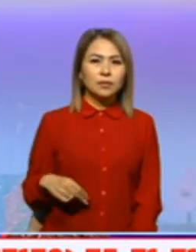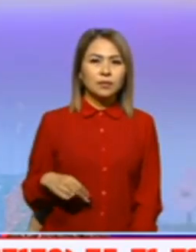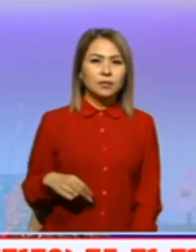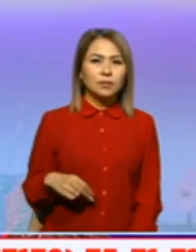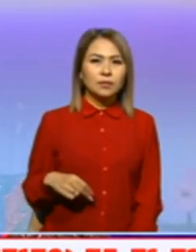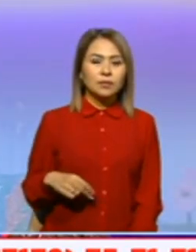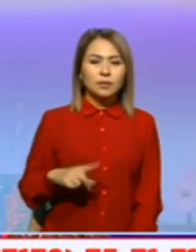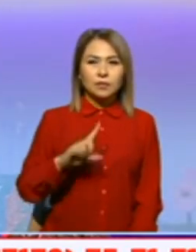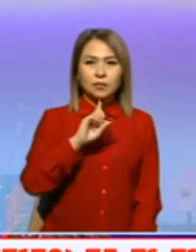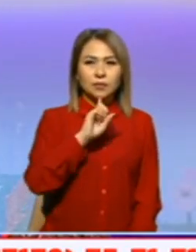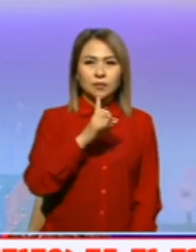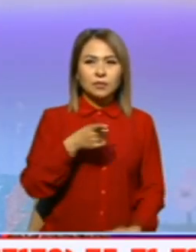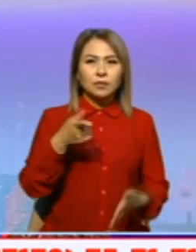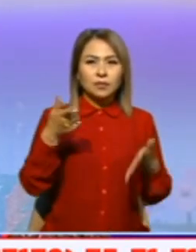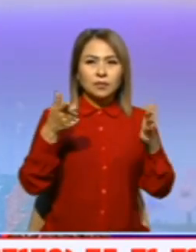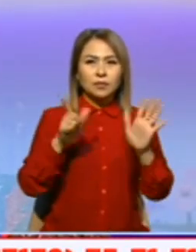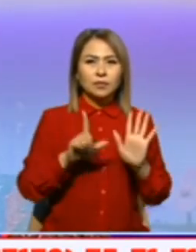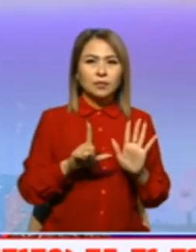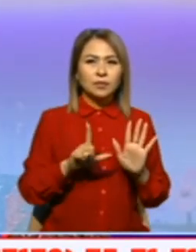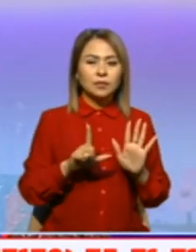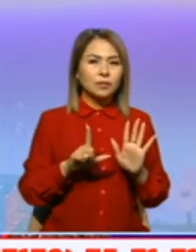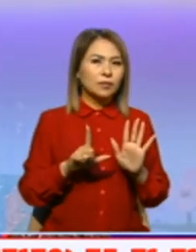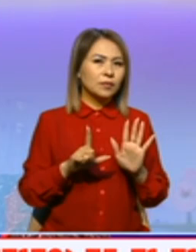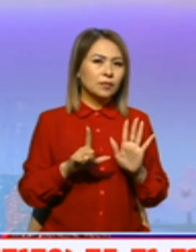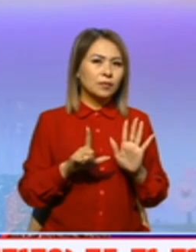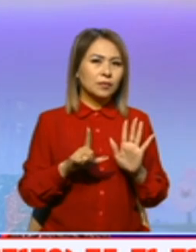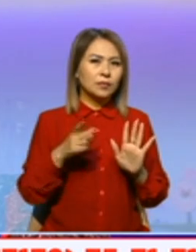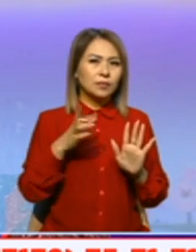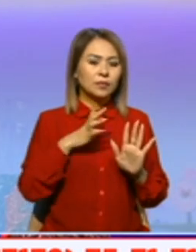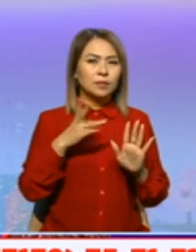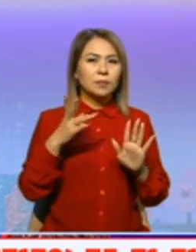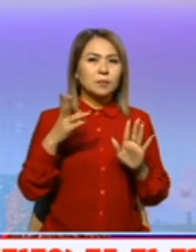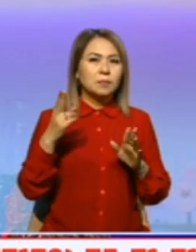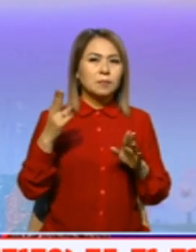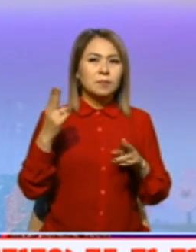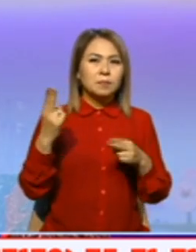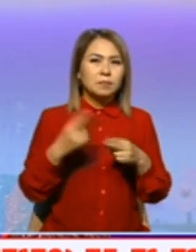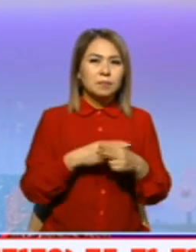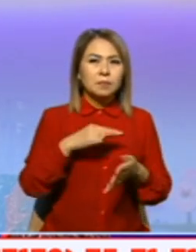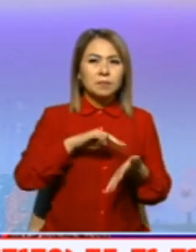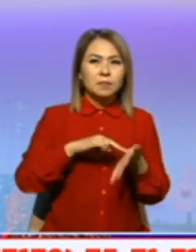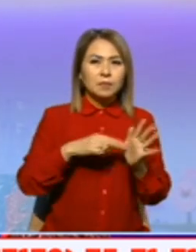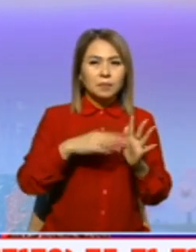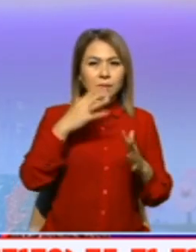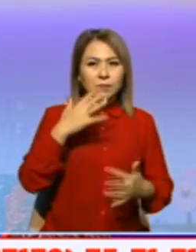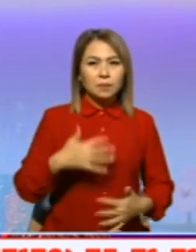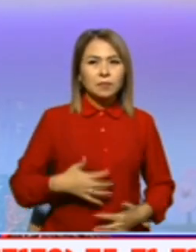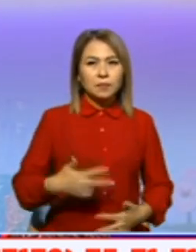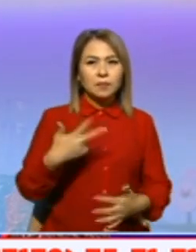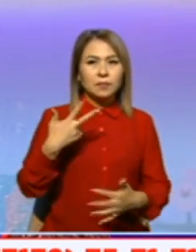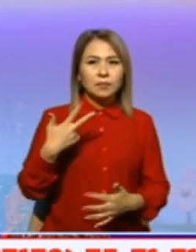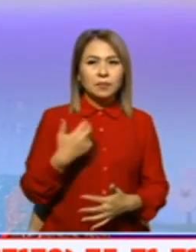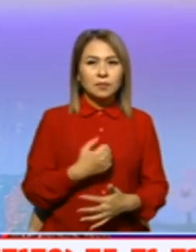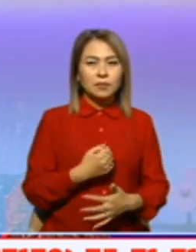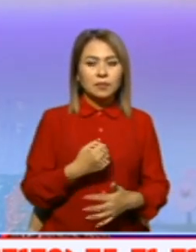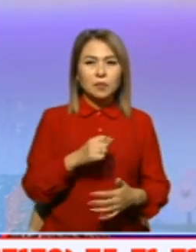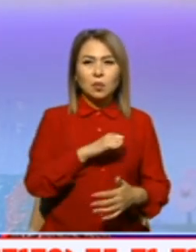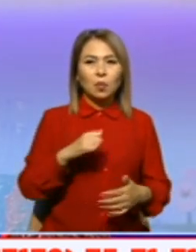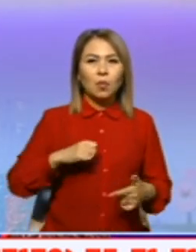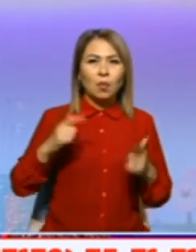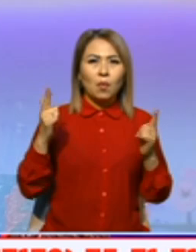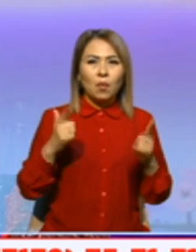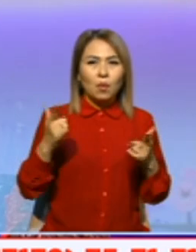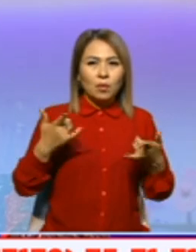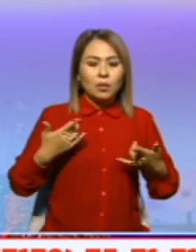қызым бір жас жеті айға толғанда жоспарсыз бір жүктілік болды менен. Менде ше бір үш аптасында өзіміз өзі түсіп қалды.